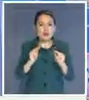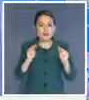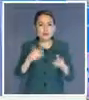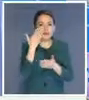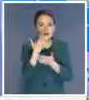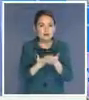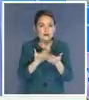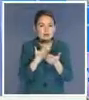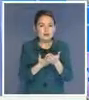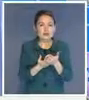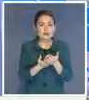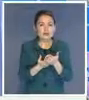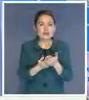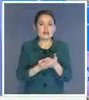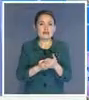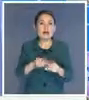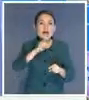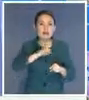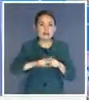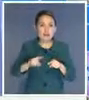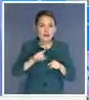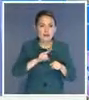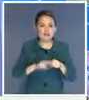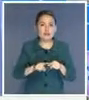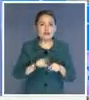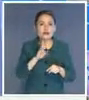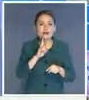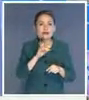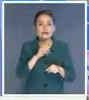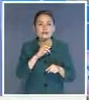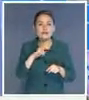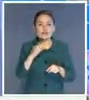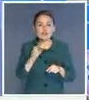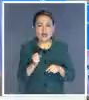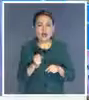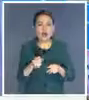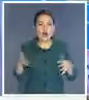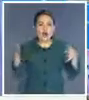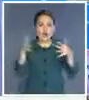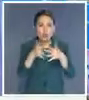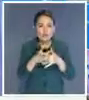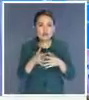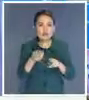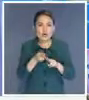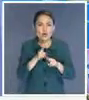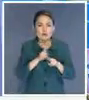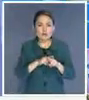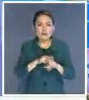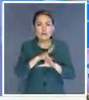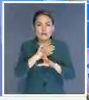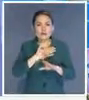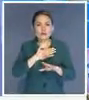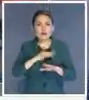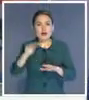Соны осындай жаңағы құрамына сәбіз, қызылша сияқты заттарды қостық. Оны жасап болған соң ініме апардым үйіме. Олар